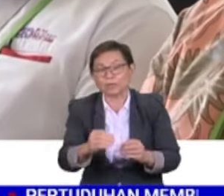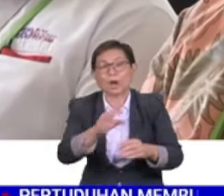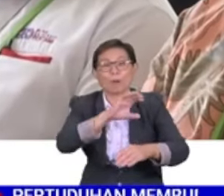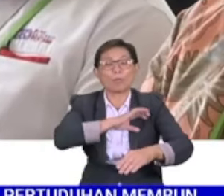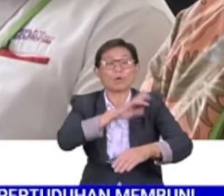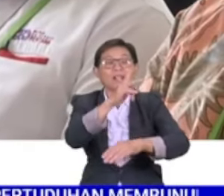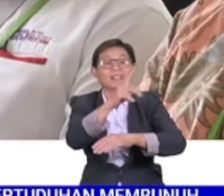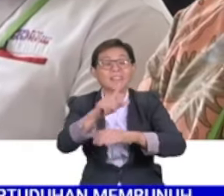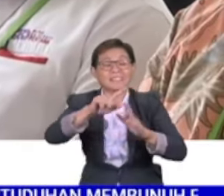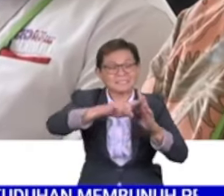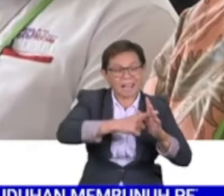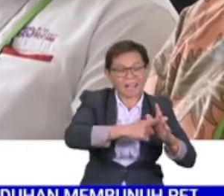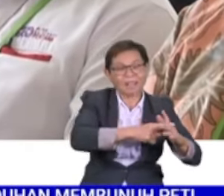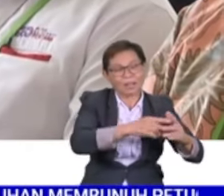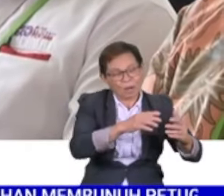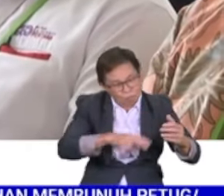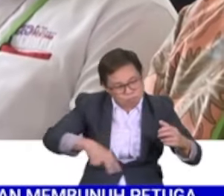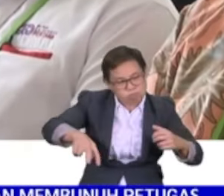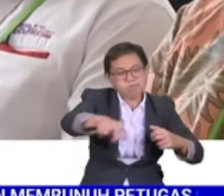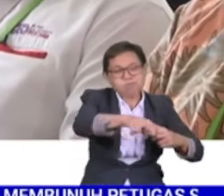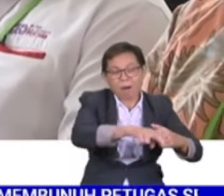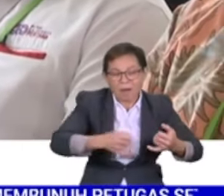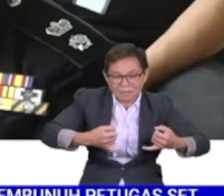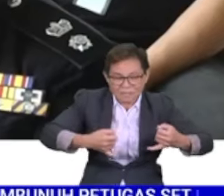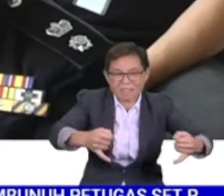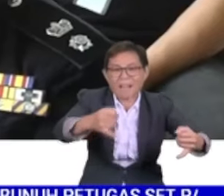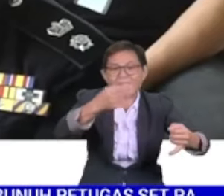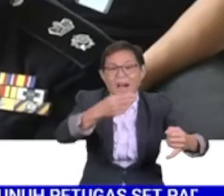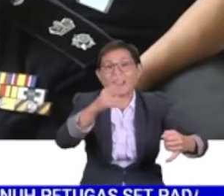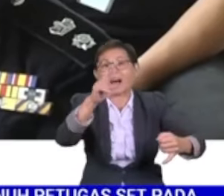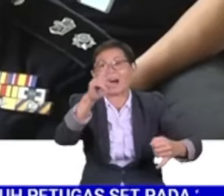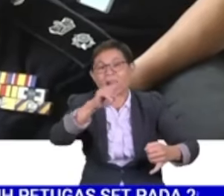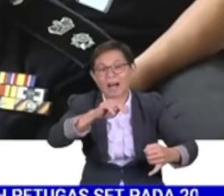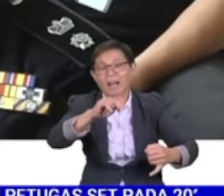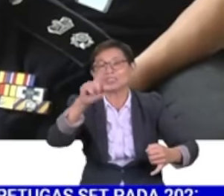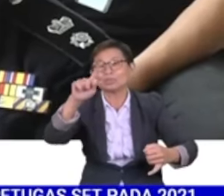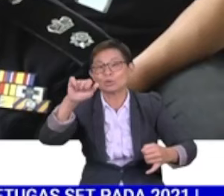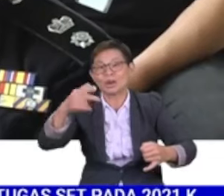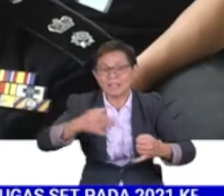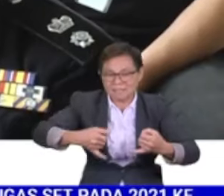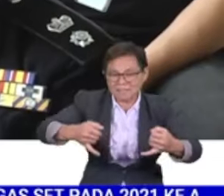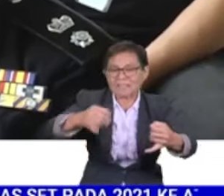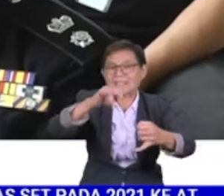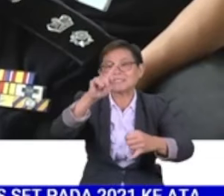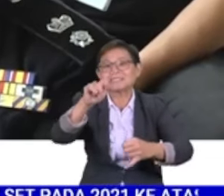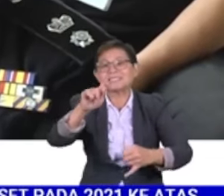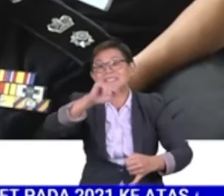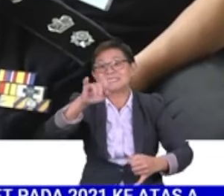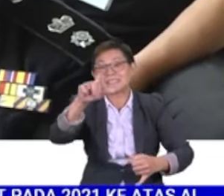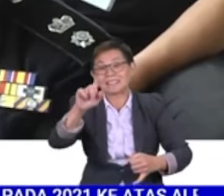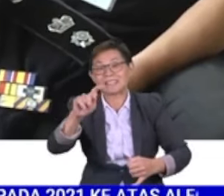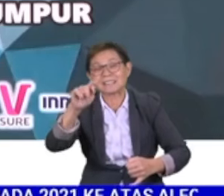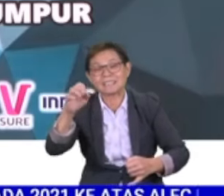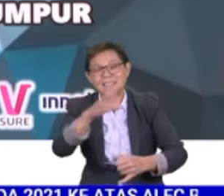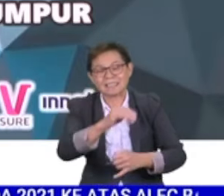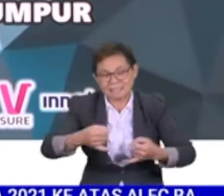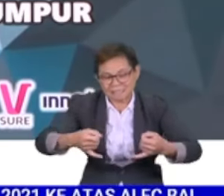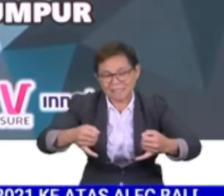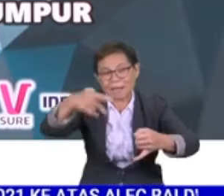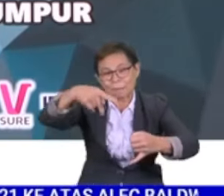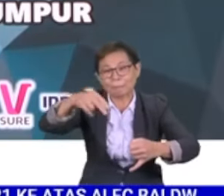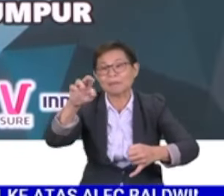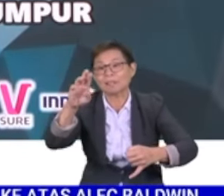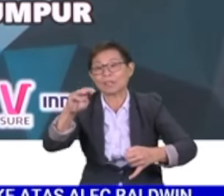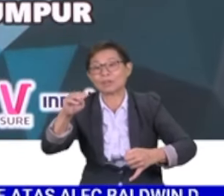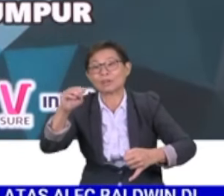Kontinjen Kuala Lumpur dan akan melalui antaranya Jalan Hang Tuah, Jalan Jelatik dan Jalan Piramli. Menurut Ketua Polis Kuala Lumpur,